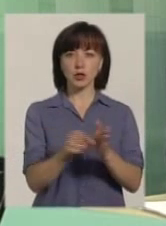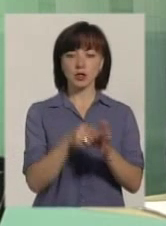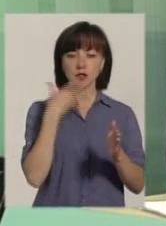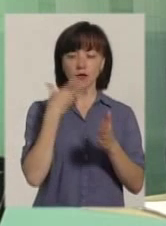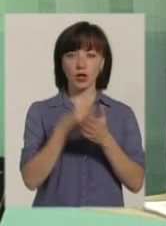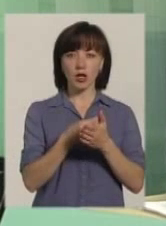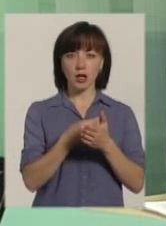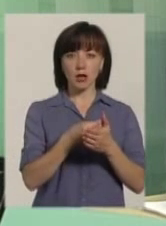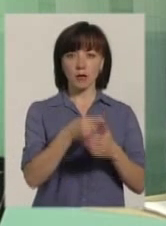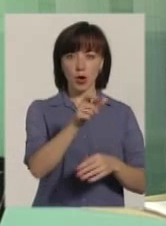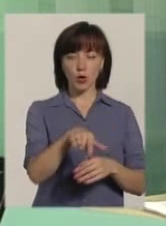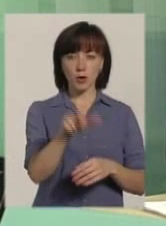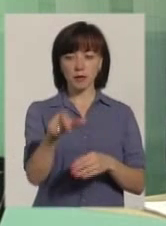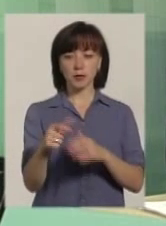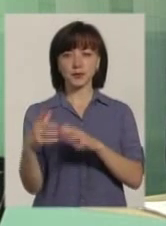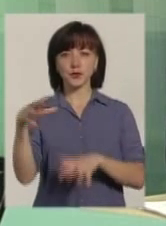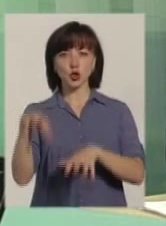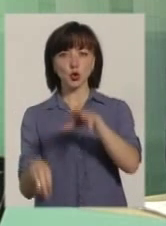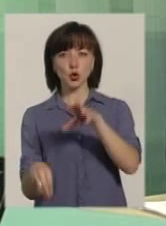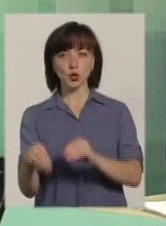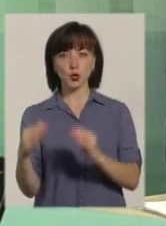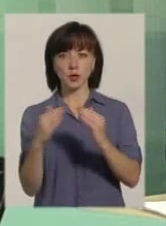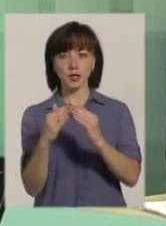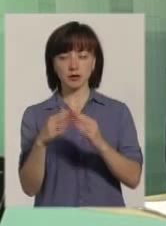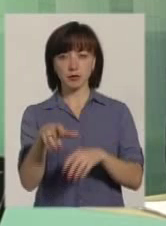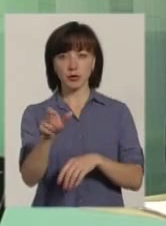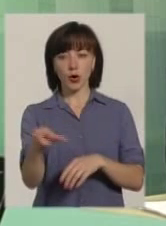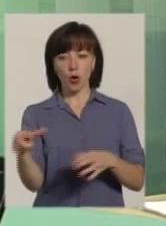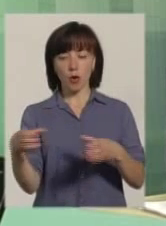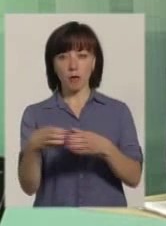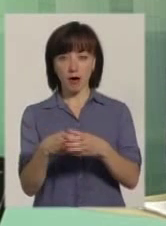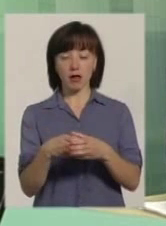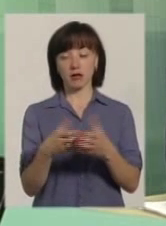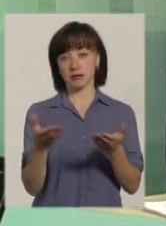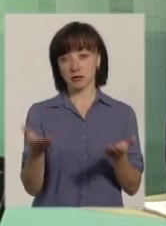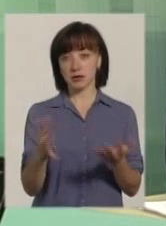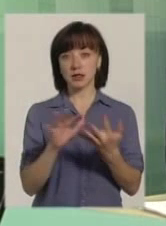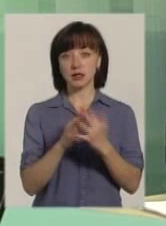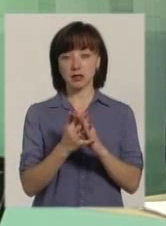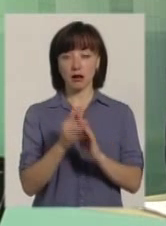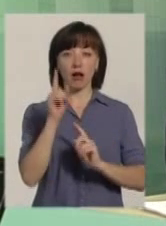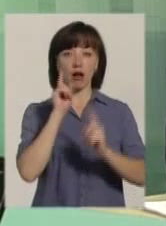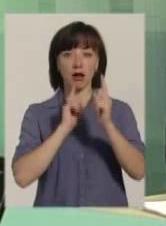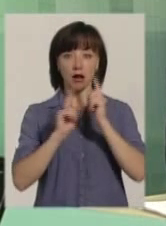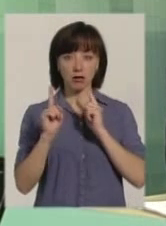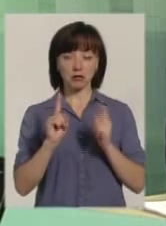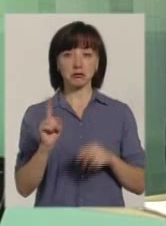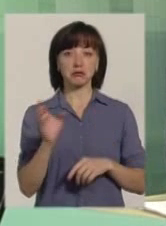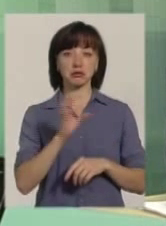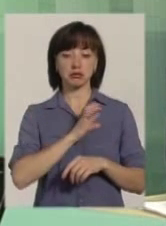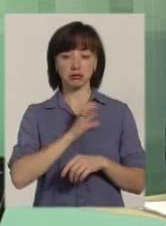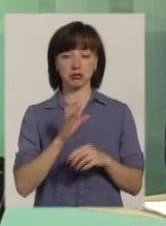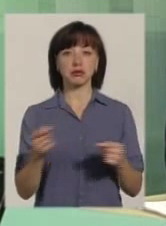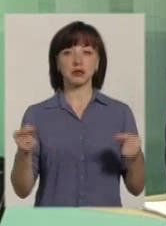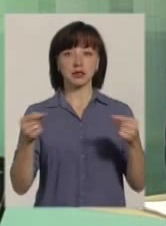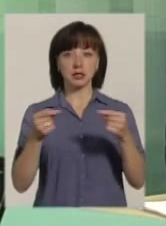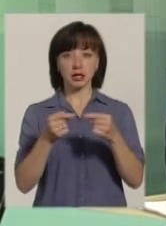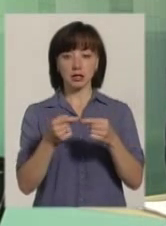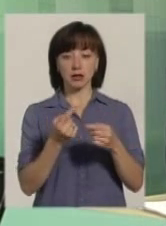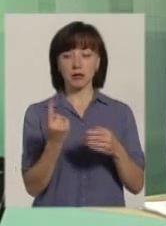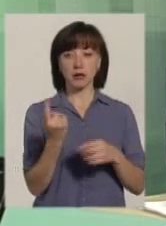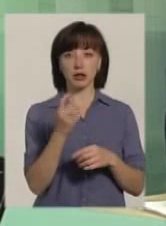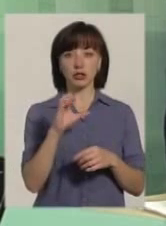сусідніми громадами. Сама сільська рада є самодостатньою, досить забезпечена згідно вже від